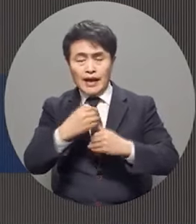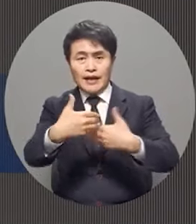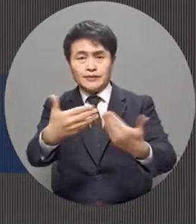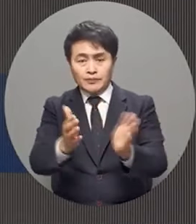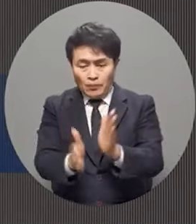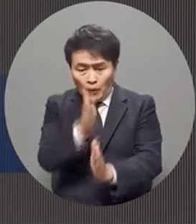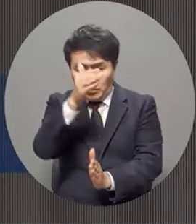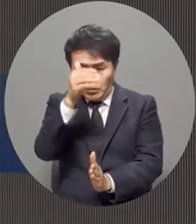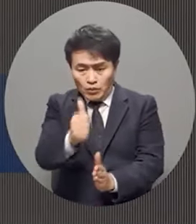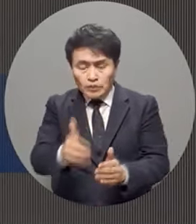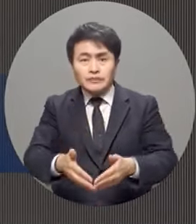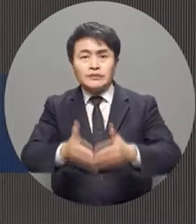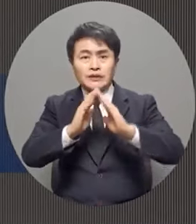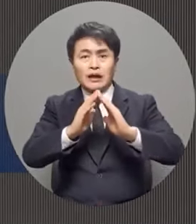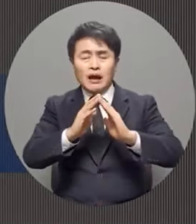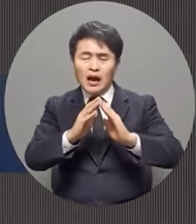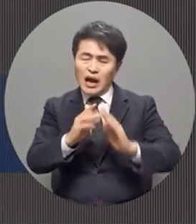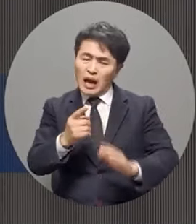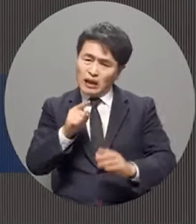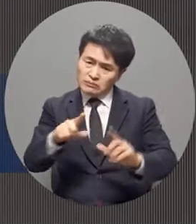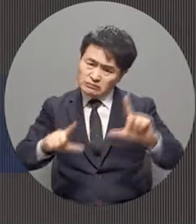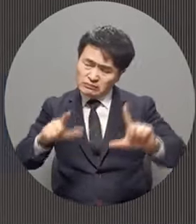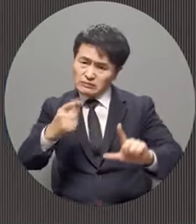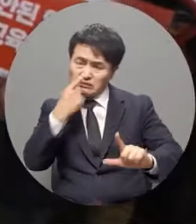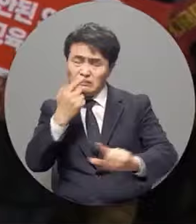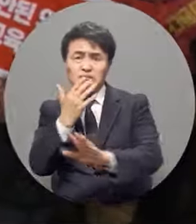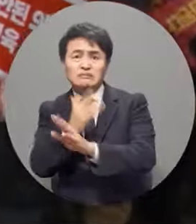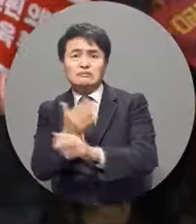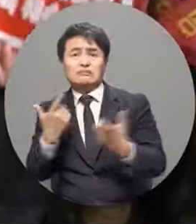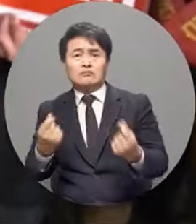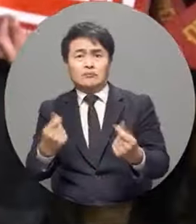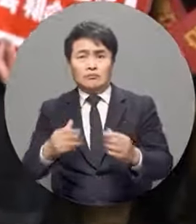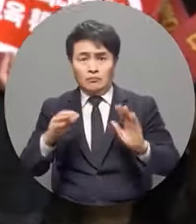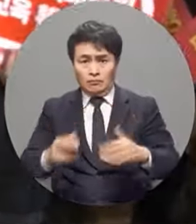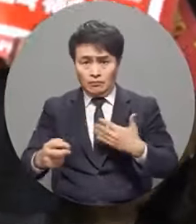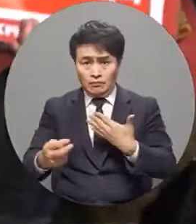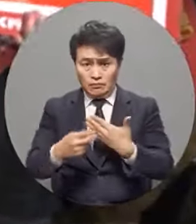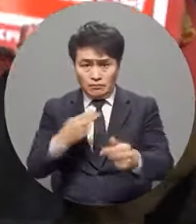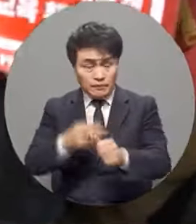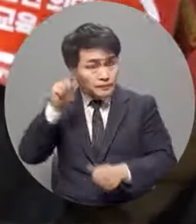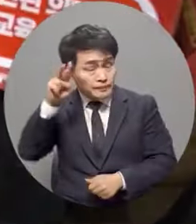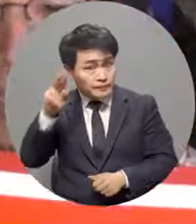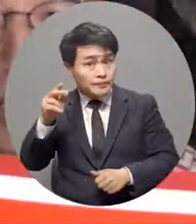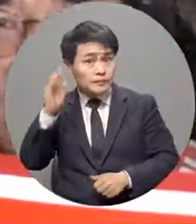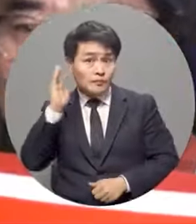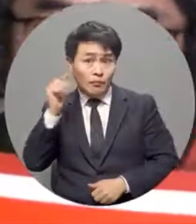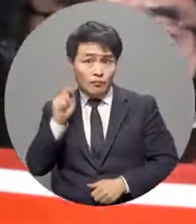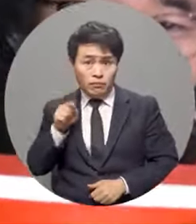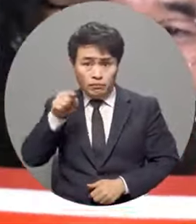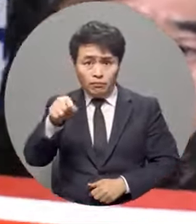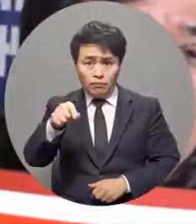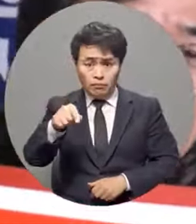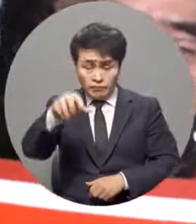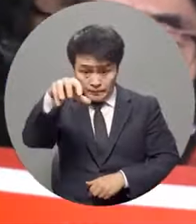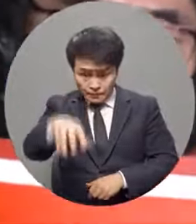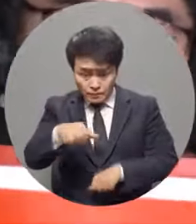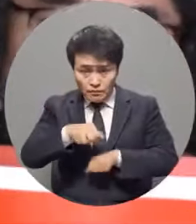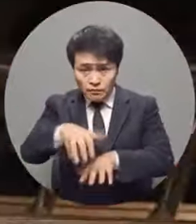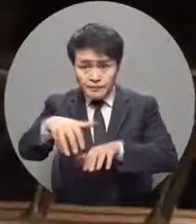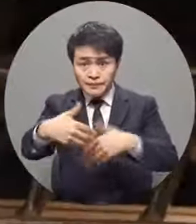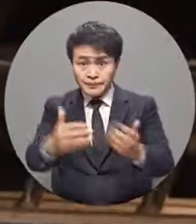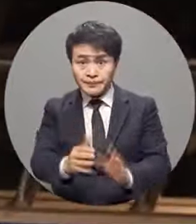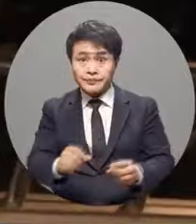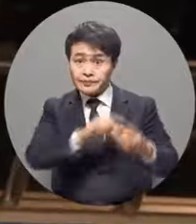중앙재난안전대책본부를 설치하는 코미디를 하고 있는 것입니다. 의사협회는 내일 모레 대통령실까지 가두 행진을 하고 다음 달